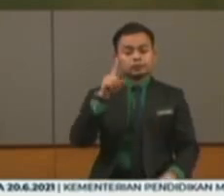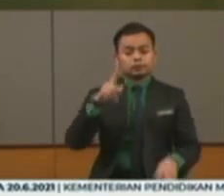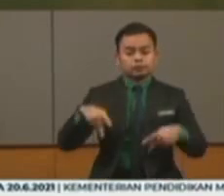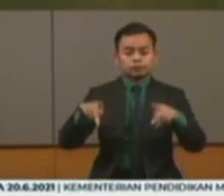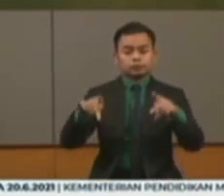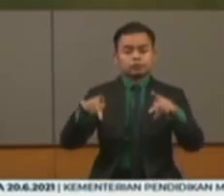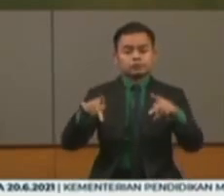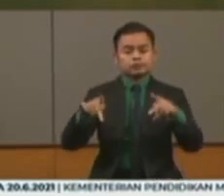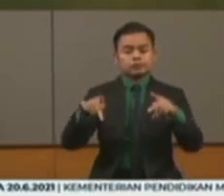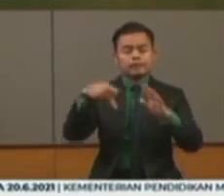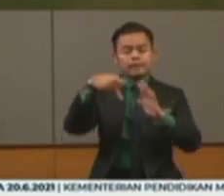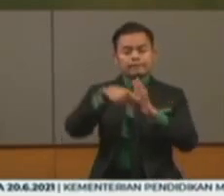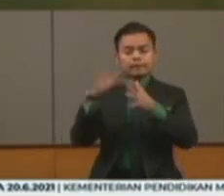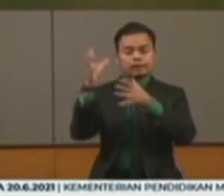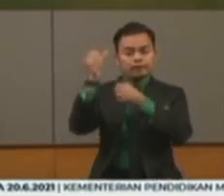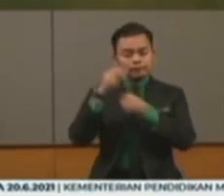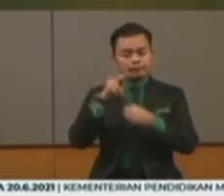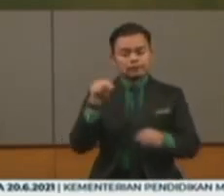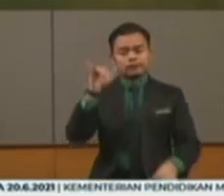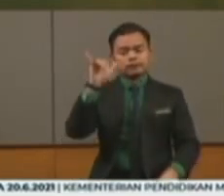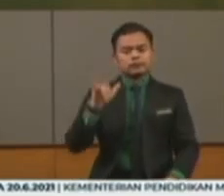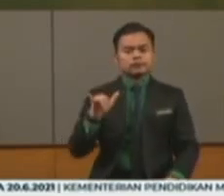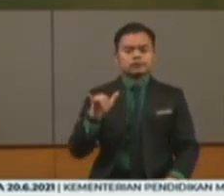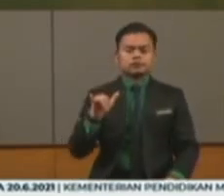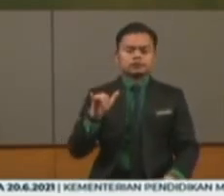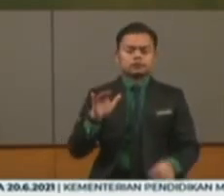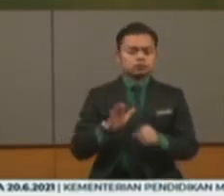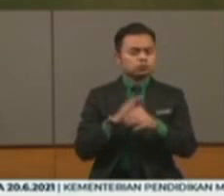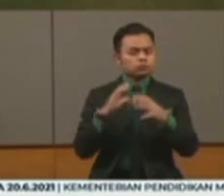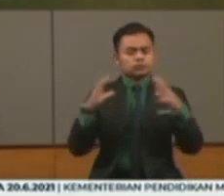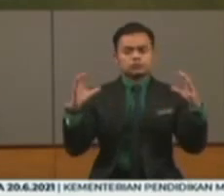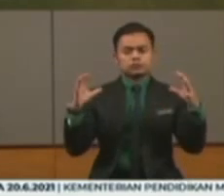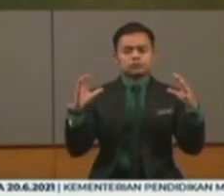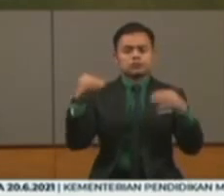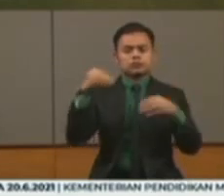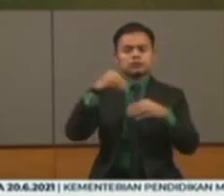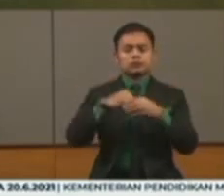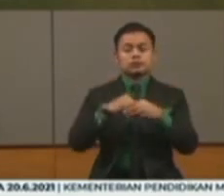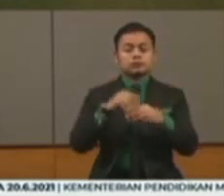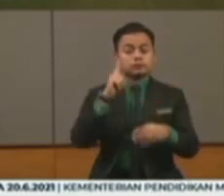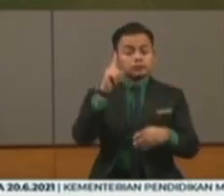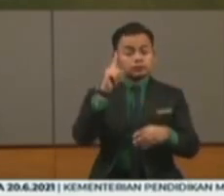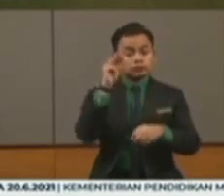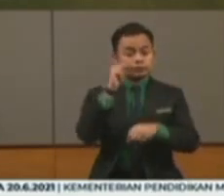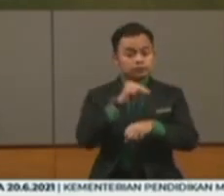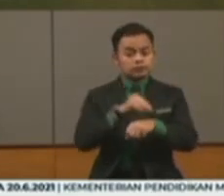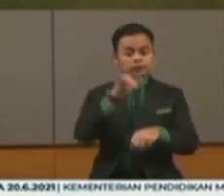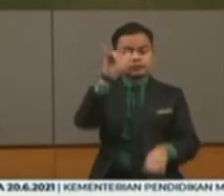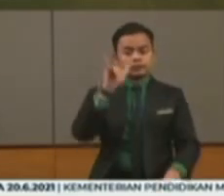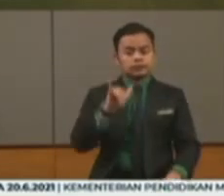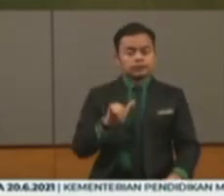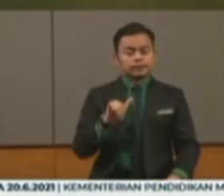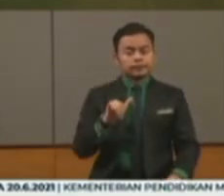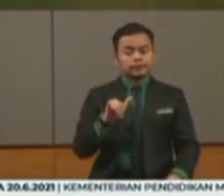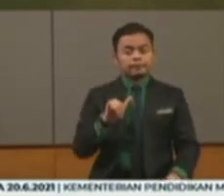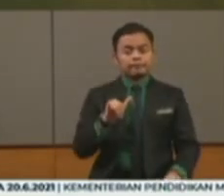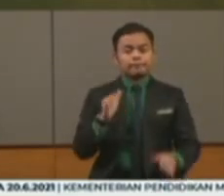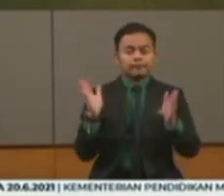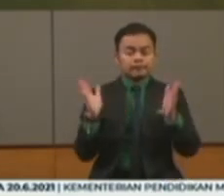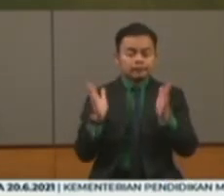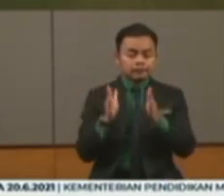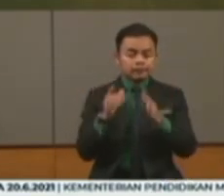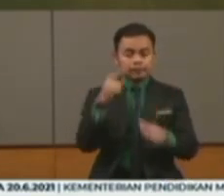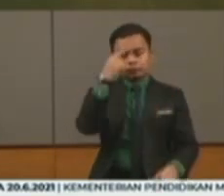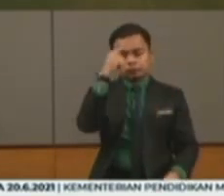pengambilan yang cukup besar dalam satu tempo yang singkat bagi memastikan supaya